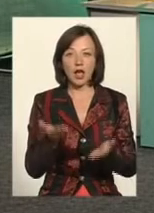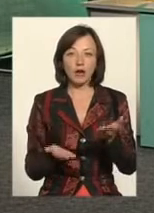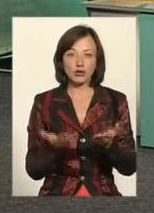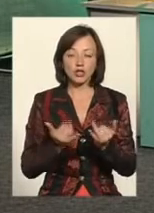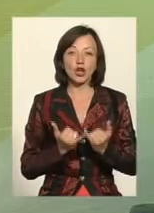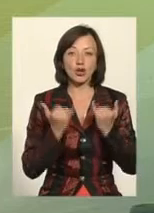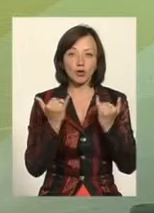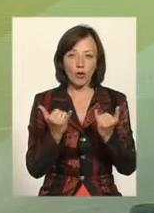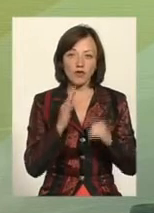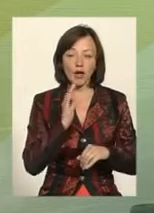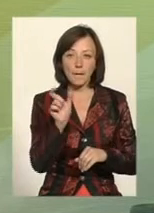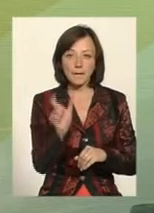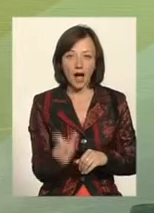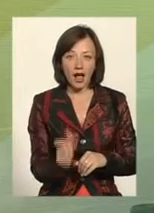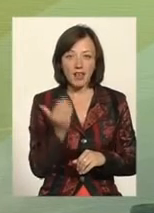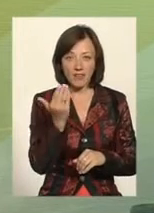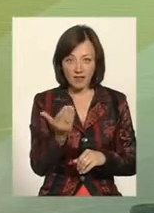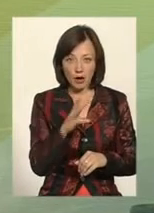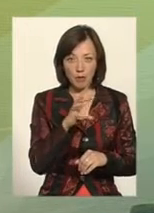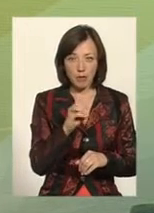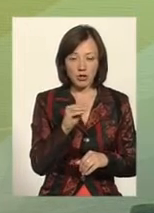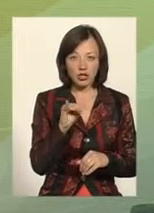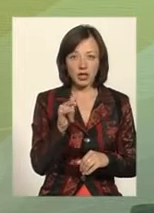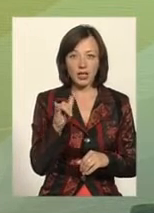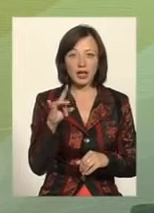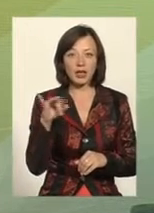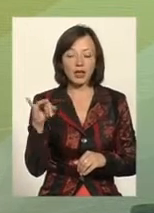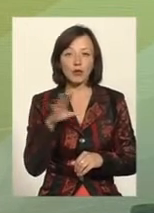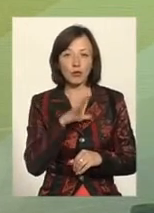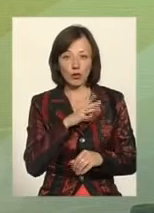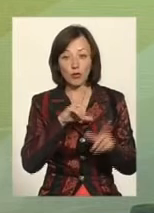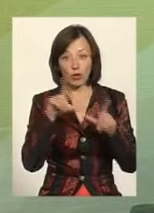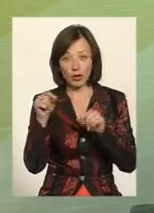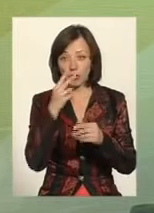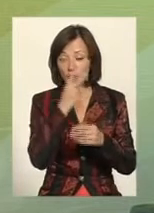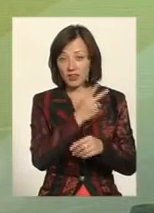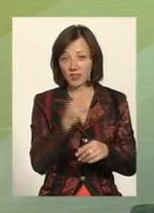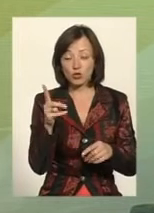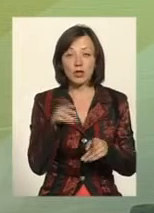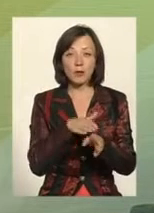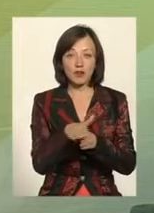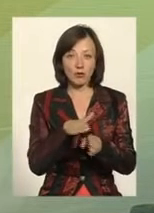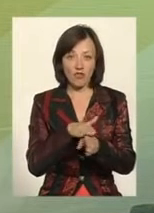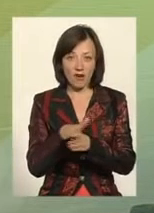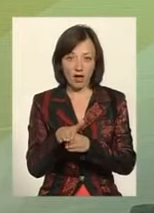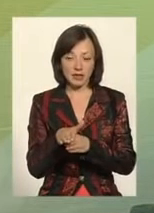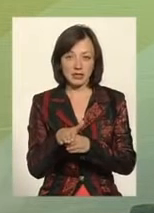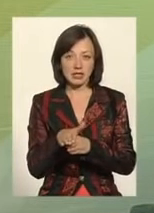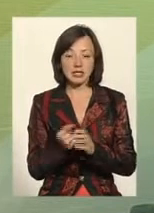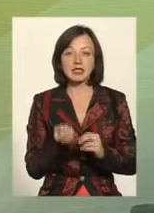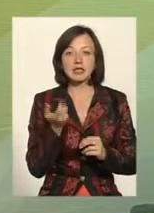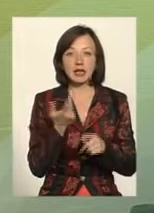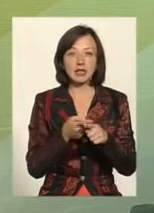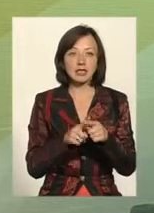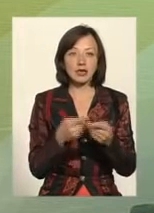шановна пані, ви в Міжигір'ї були? Якщо ні, поїдьте в Міжигір'я. подивіться, що там відбувається, скільки